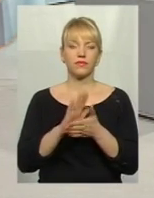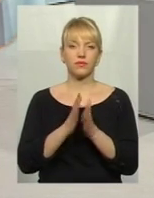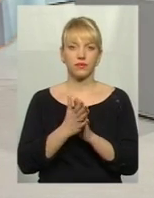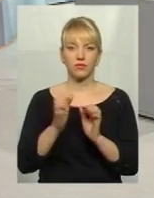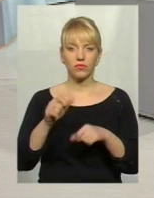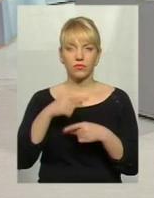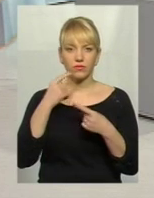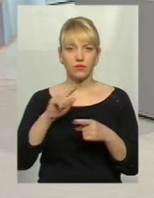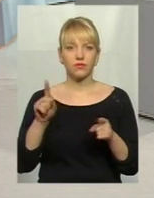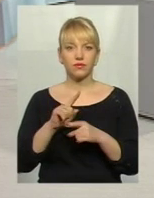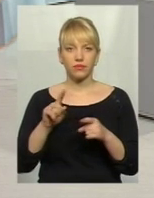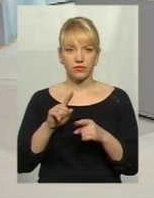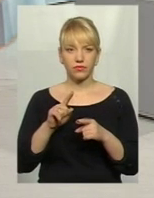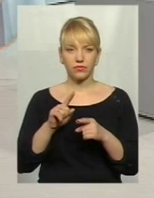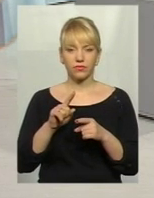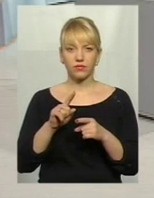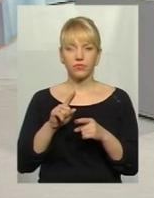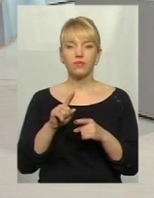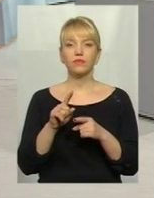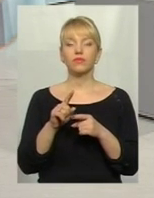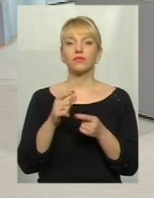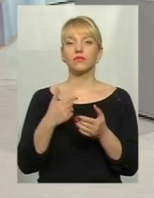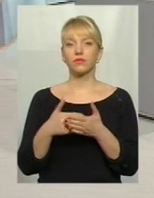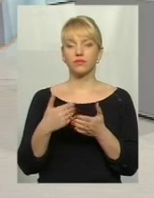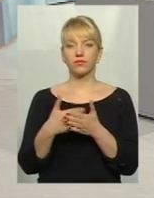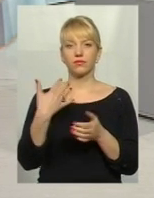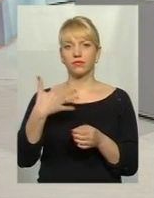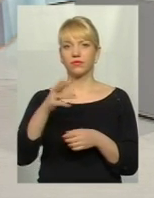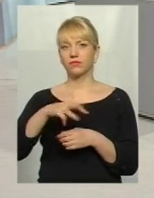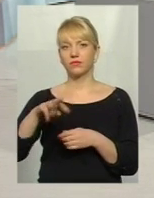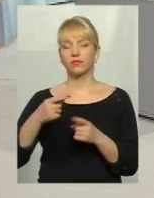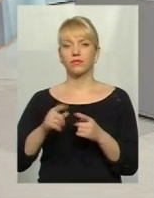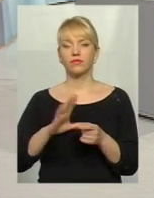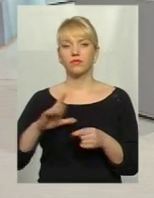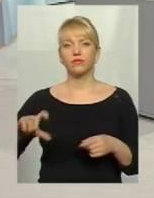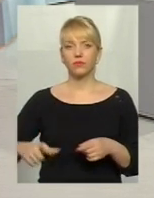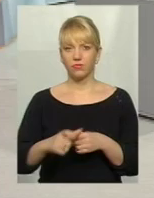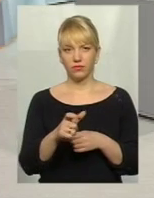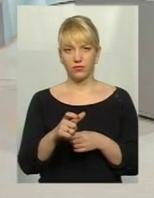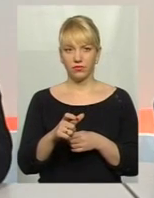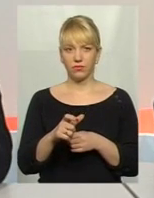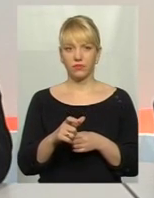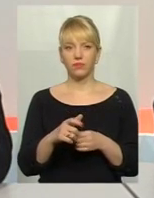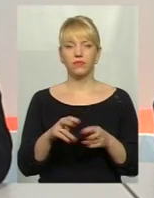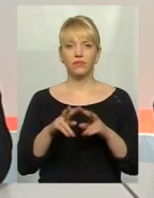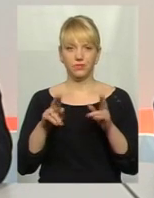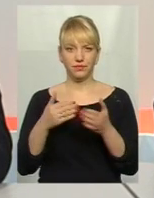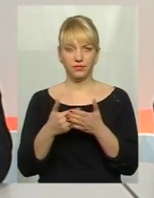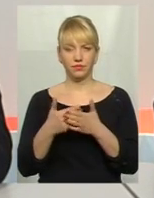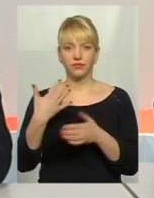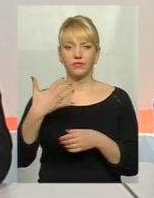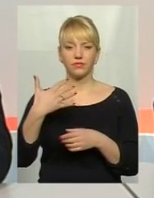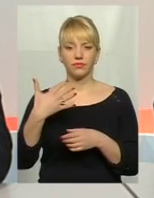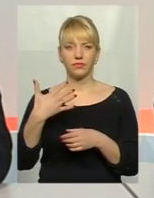підвести риску під тим, що десь приблизно 50 мільйонів це були дороги з 200. Майже така сама сума це